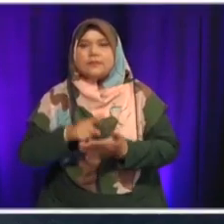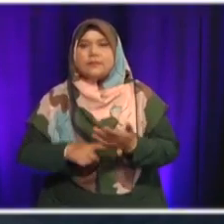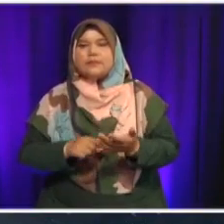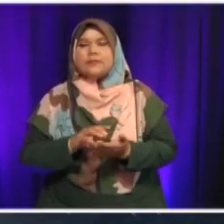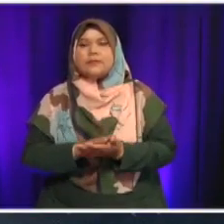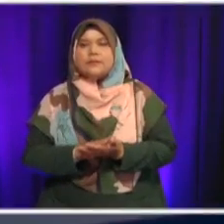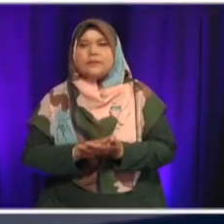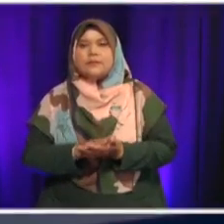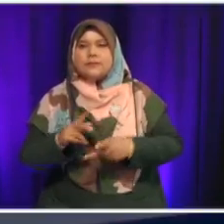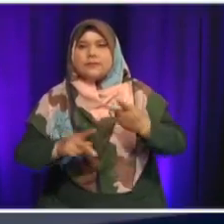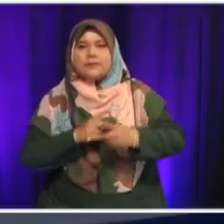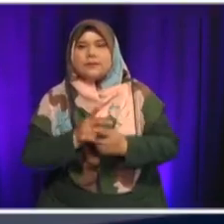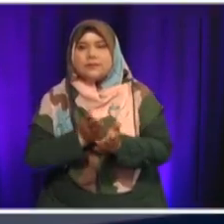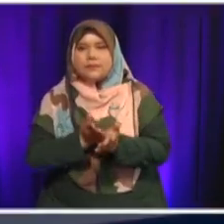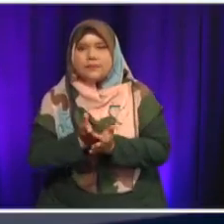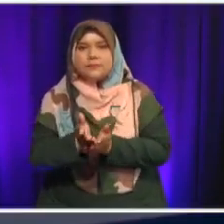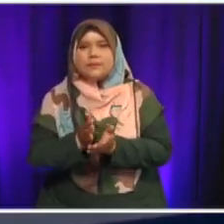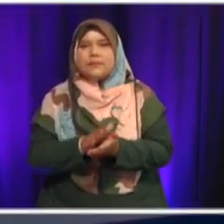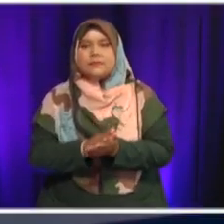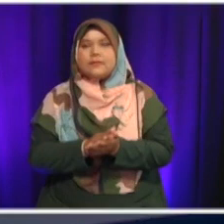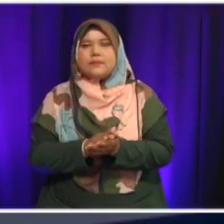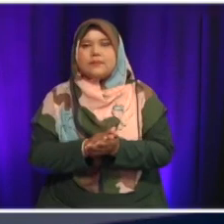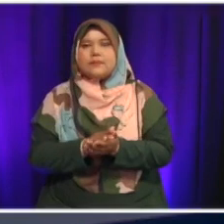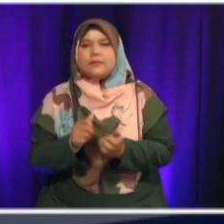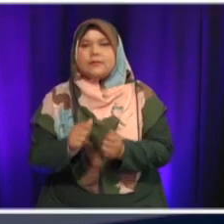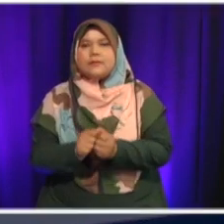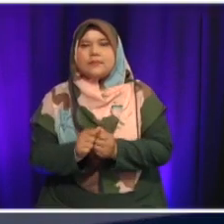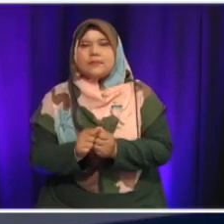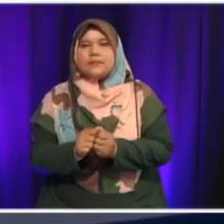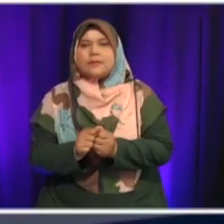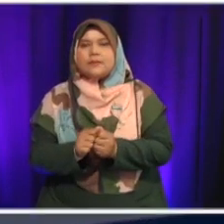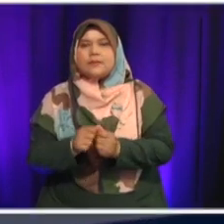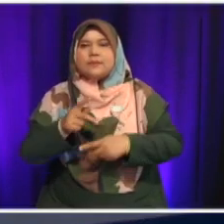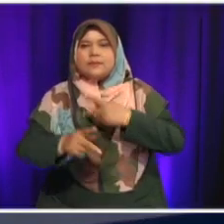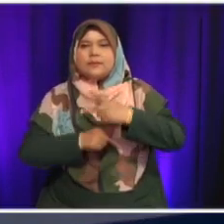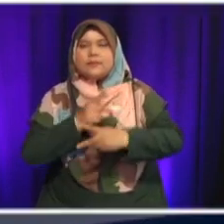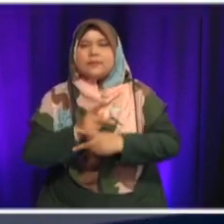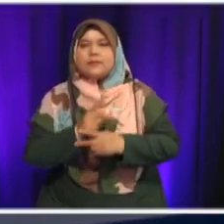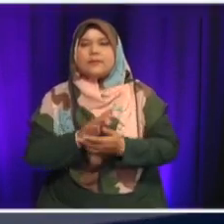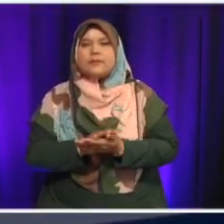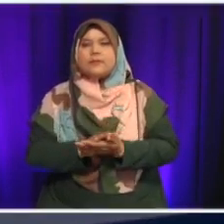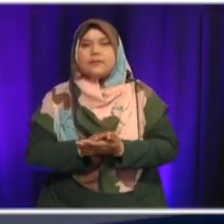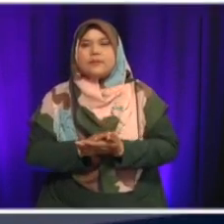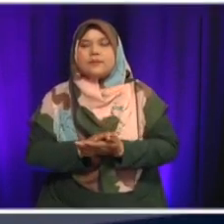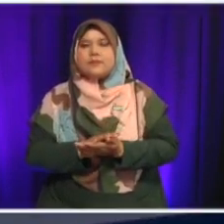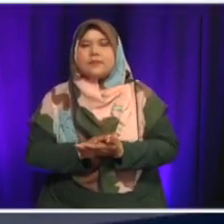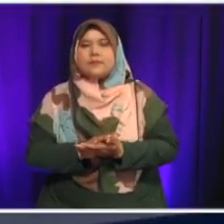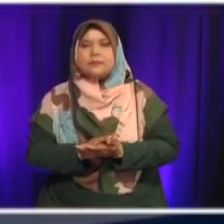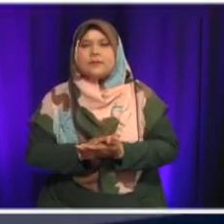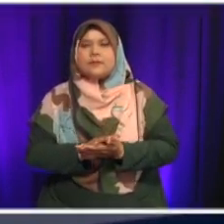kita masih lagi terus dengan ATV memproses tapi kita terus dalam proses